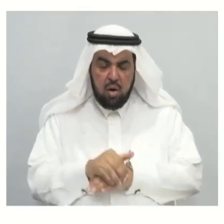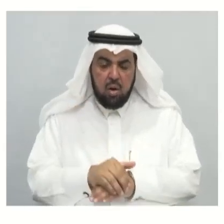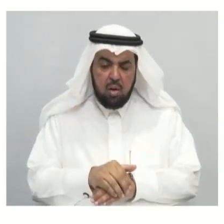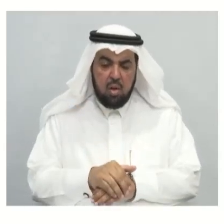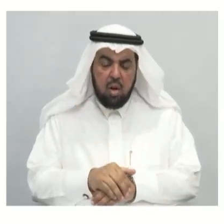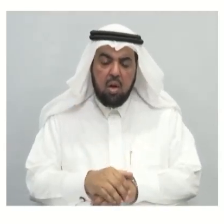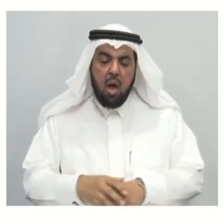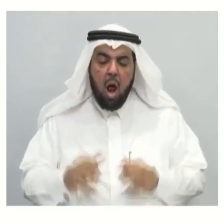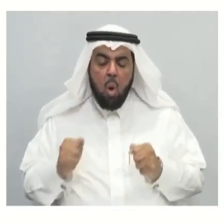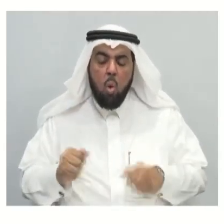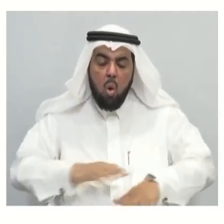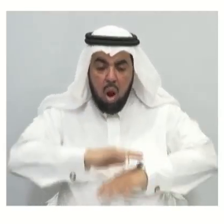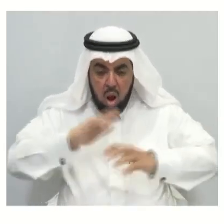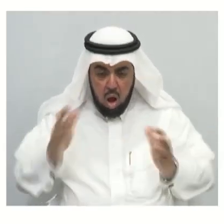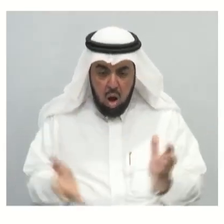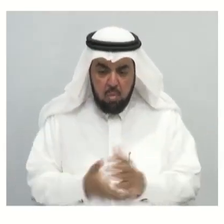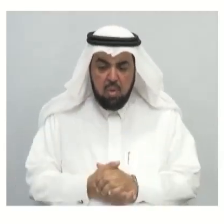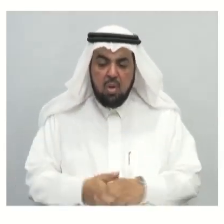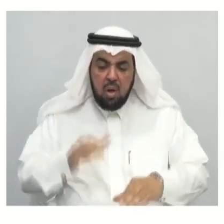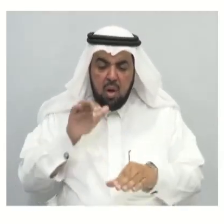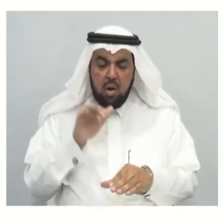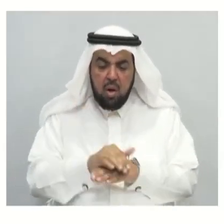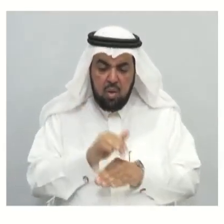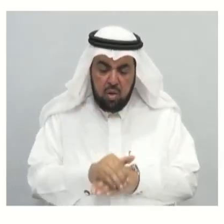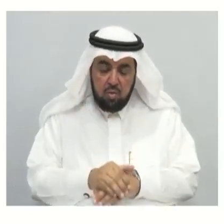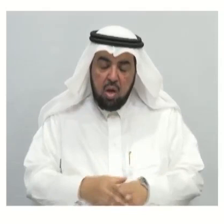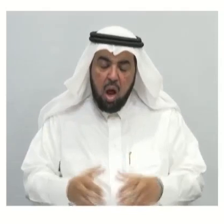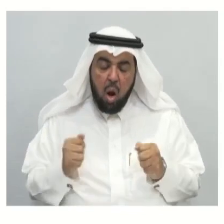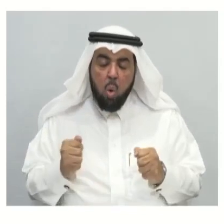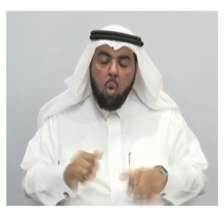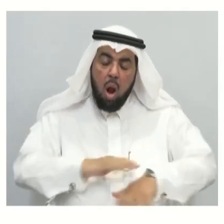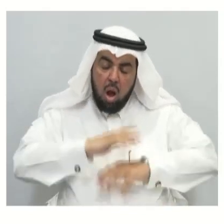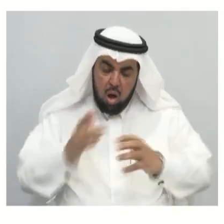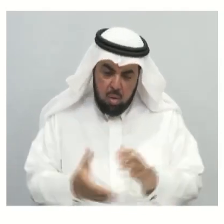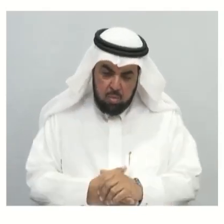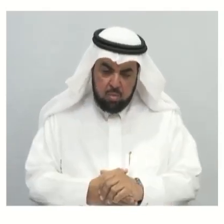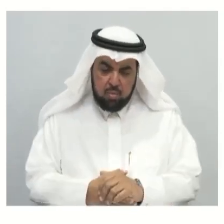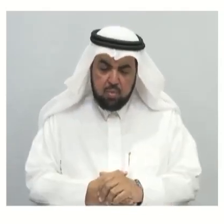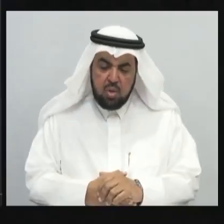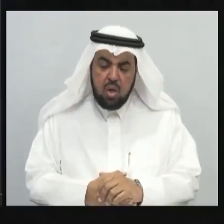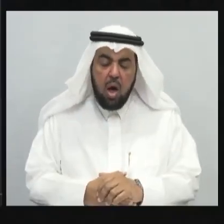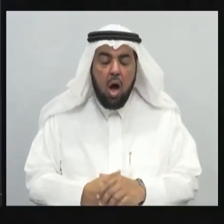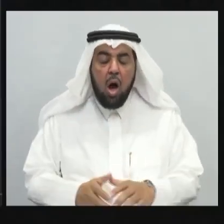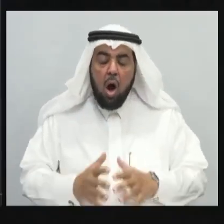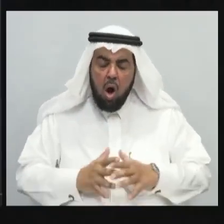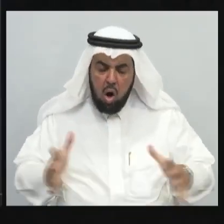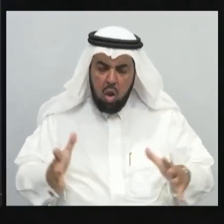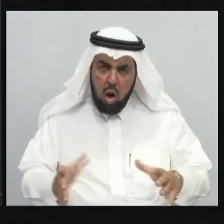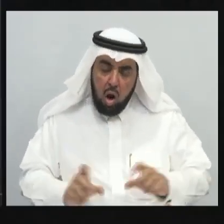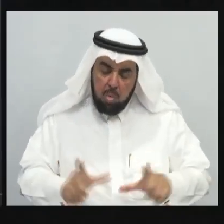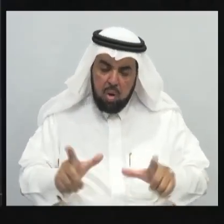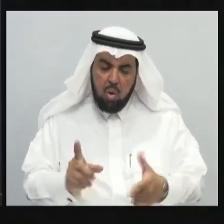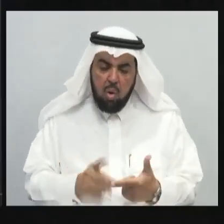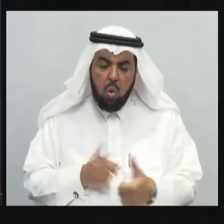القوى العالميه تحدثنا في القوى العالميه عن ابرز القوى العالميه في العالم